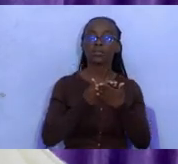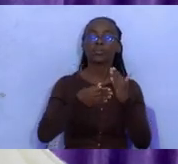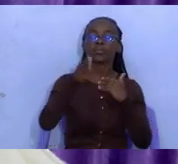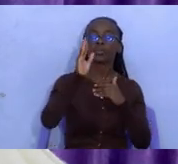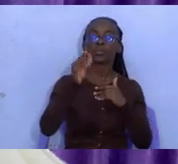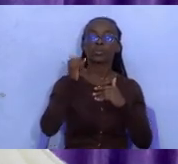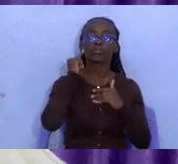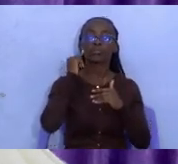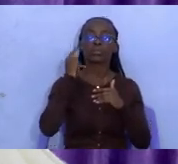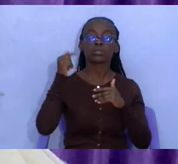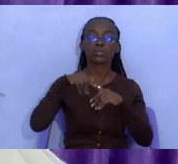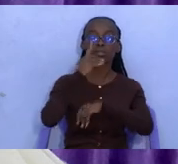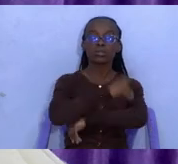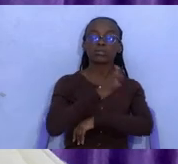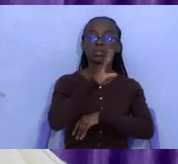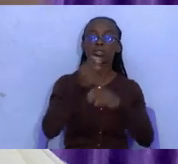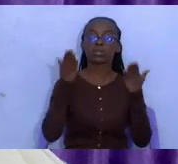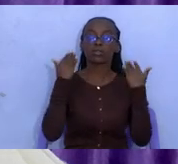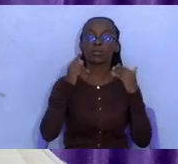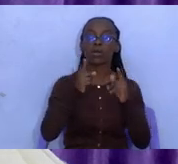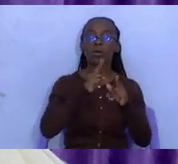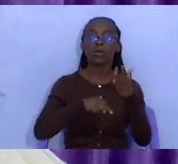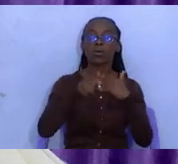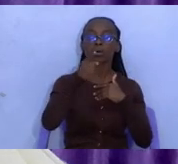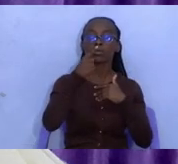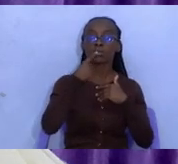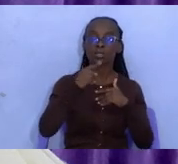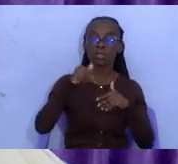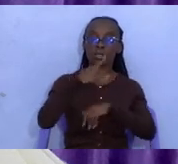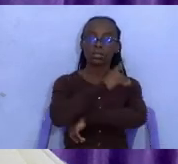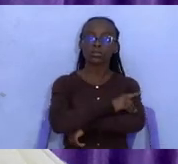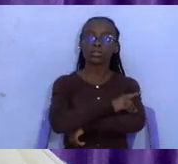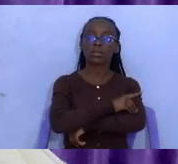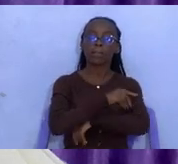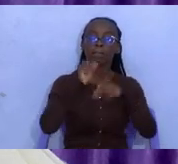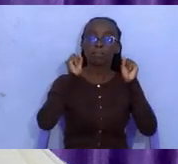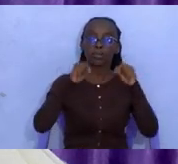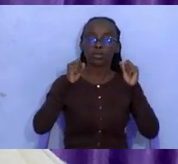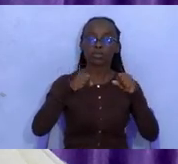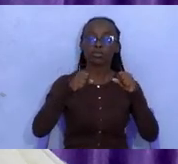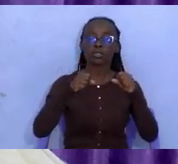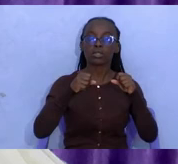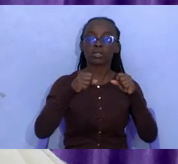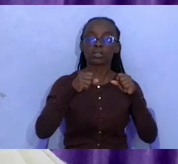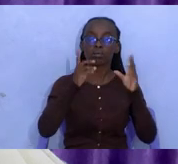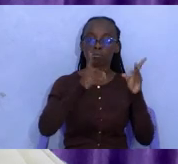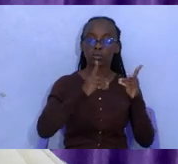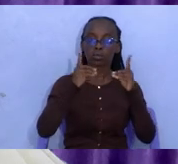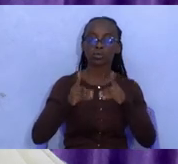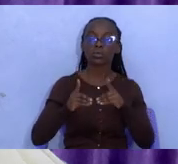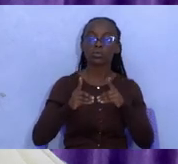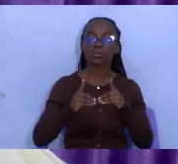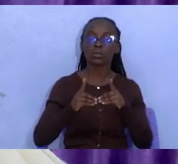ni leo na hata milele. Uliyoyasema Bwana hata leo una uwezo ule ule wa kuyatimiza.